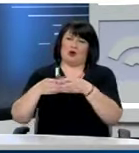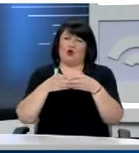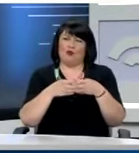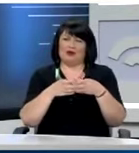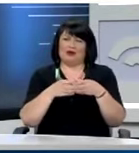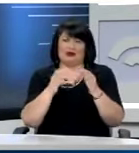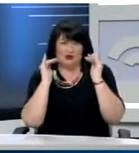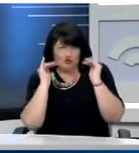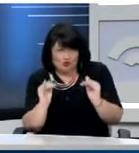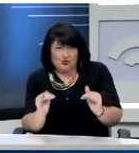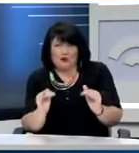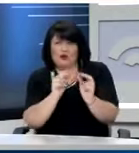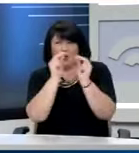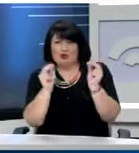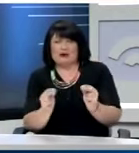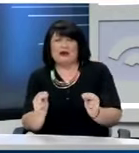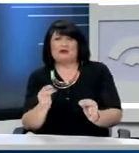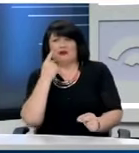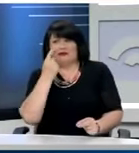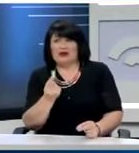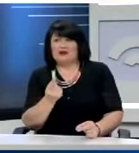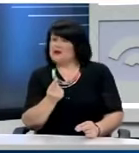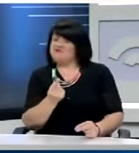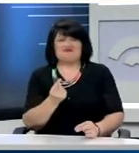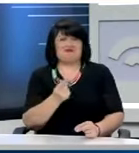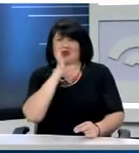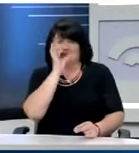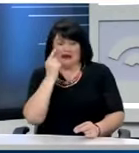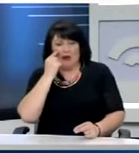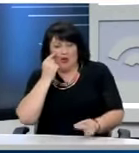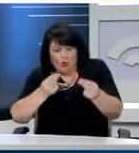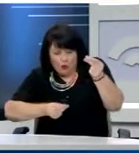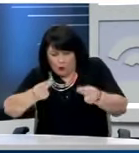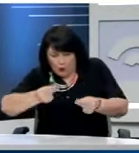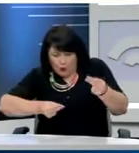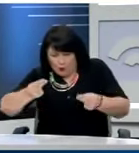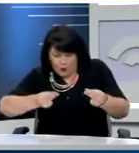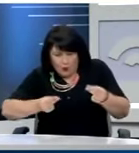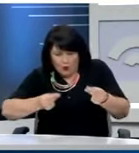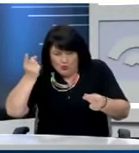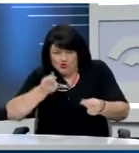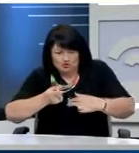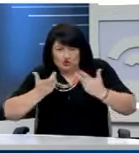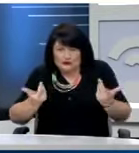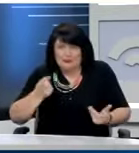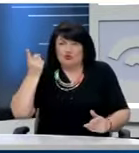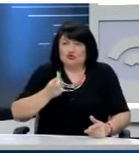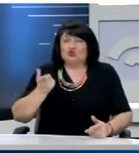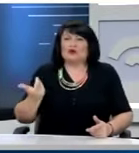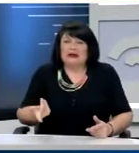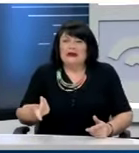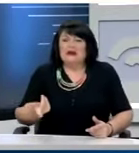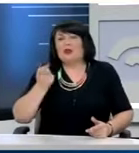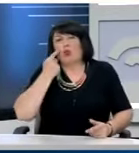ίδιο το αποτέλεσμα των εκλογών το διαψεύει. Αν κάτσετε κάτω και τα βάλετε, θα δείτε ότι με βάση το αποτέλεσμα των